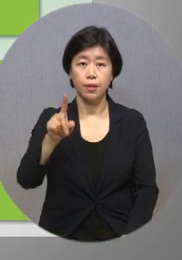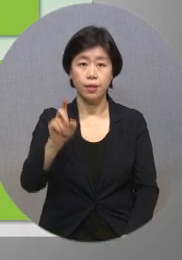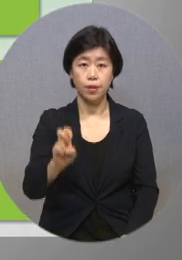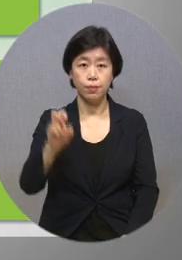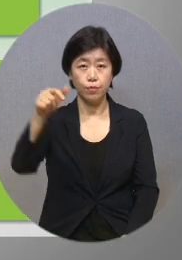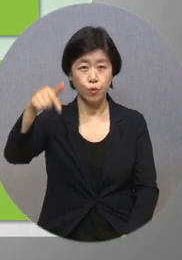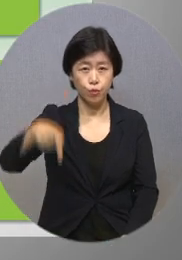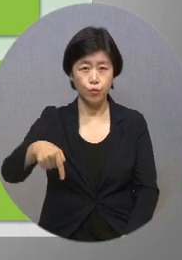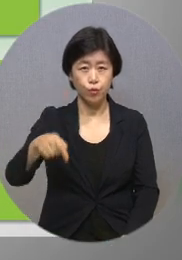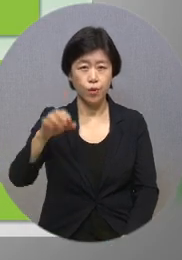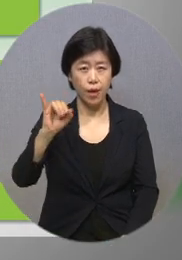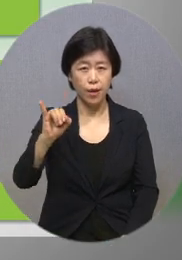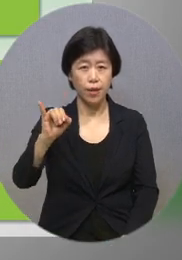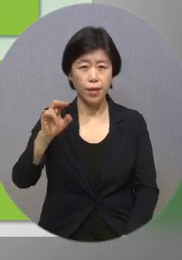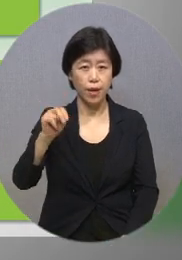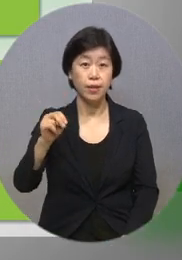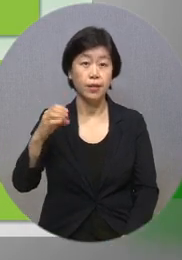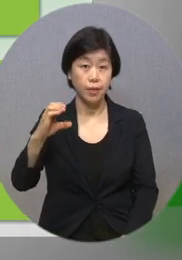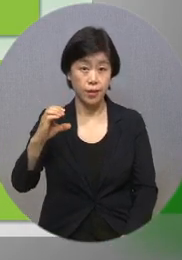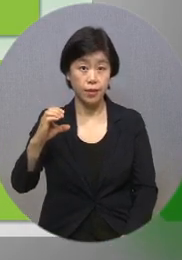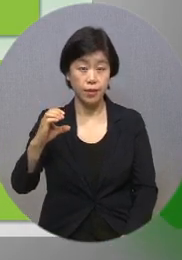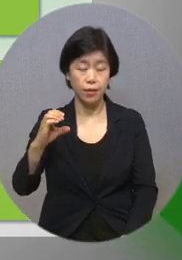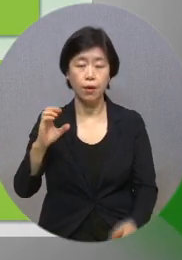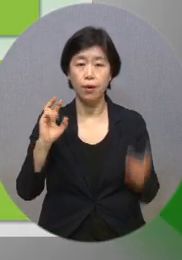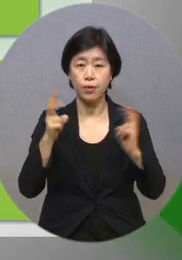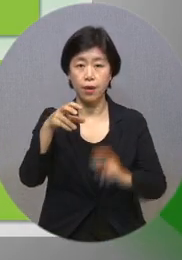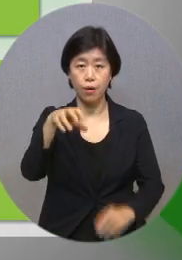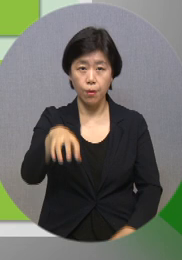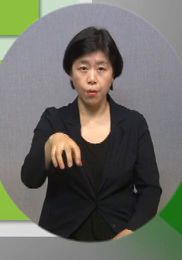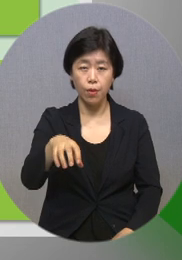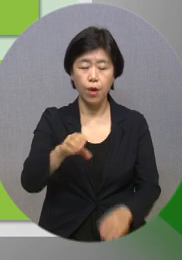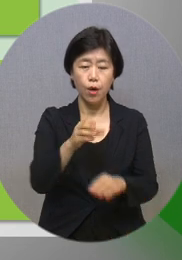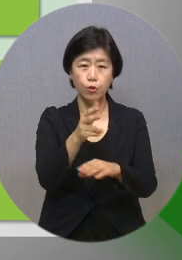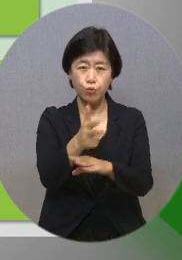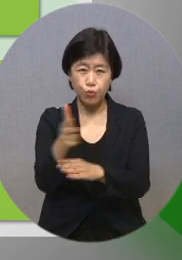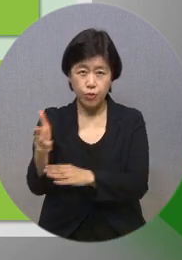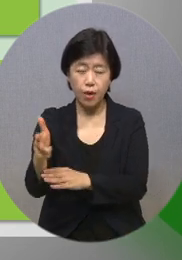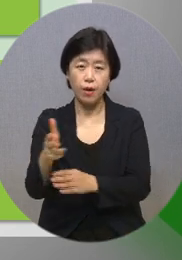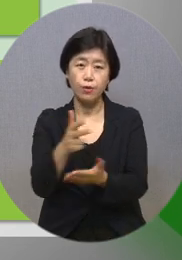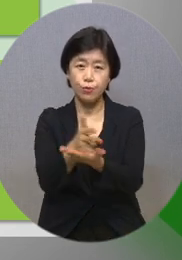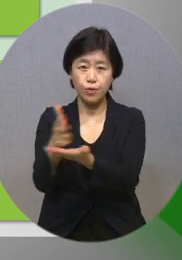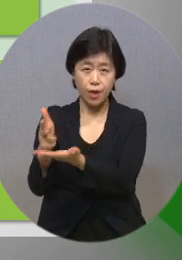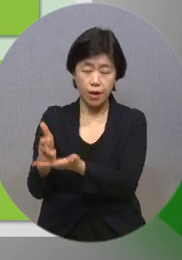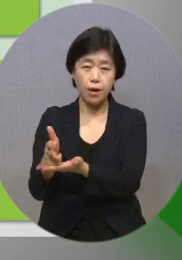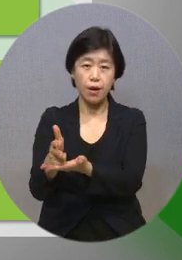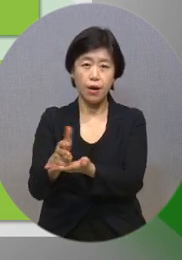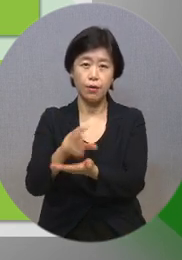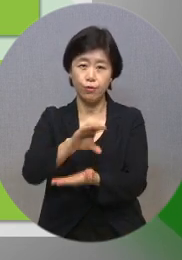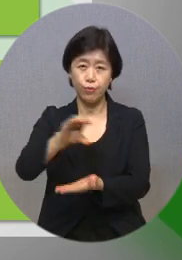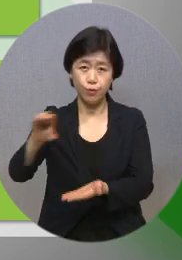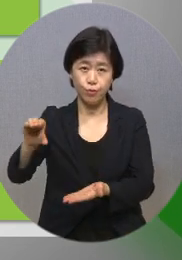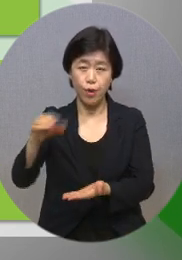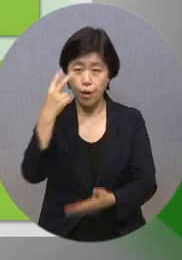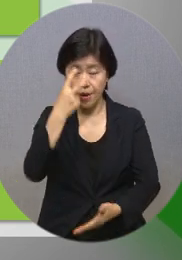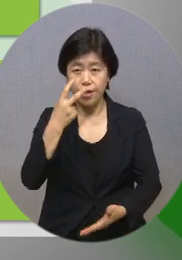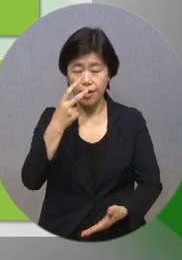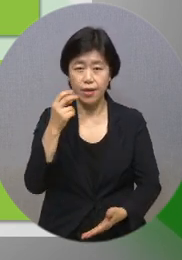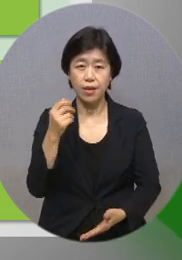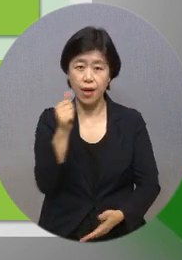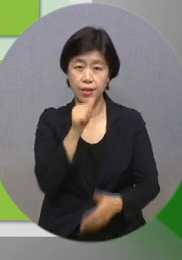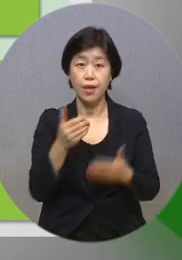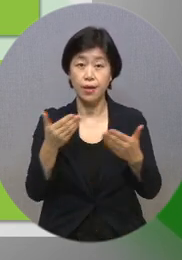주식회사 3구 INC에서 주차관리안내원을 모집합니다. 접수마감일은 9월 10일까지며